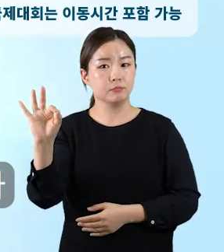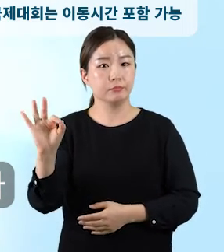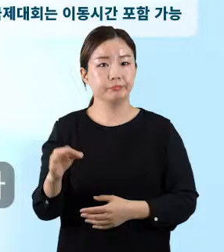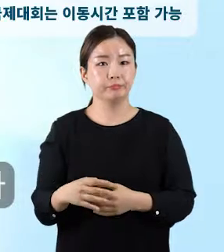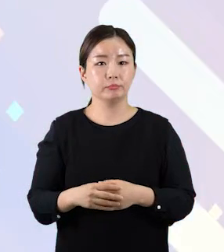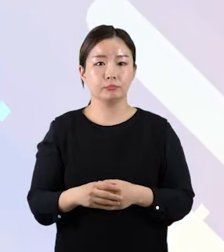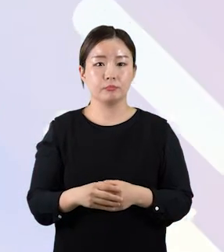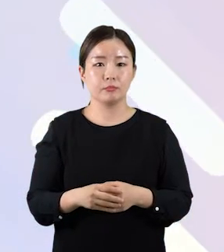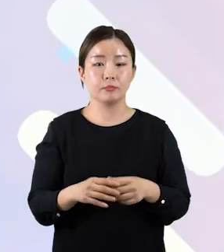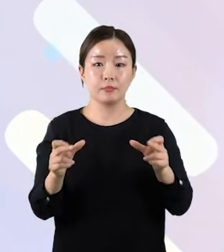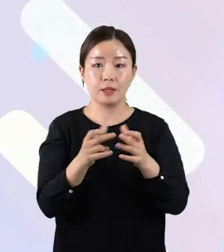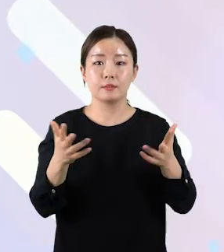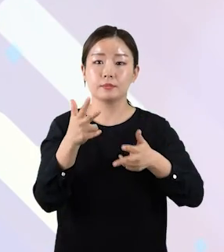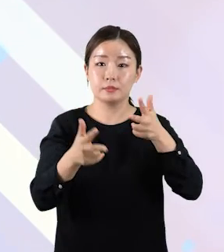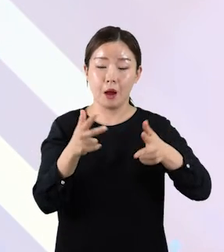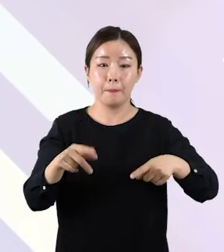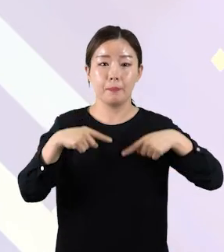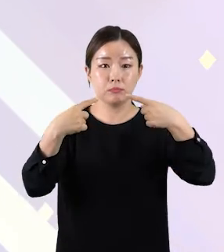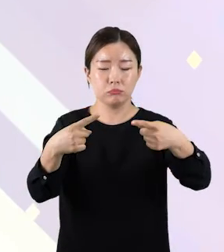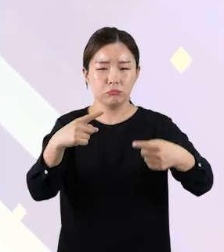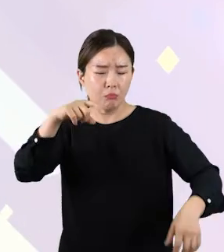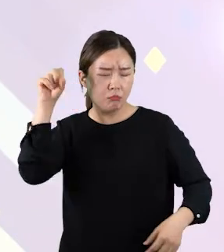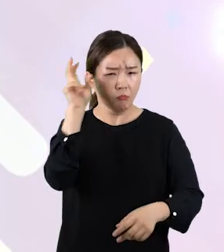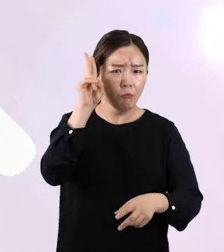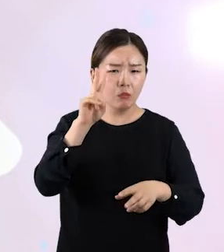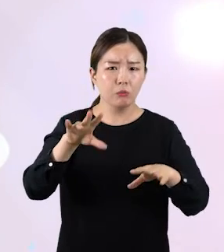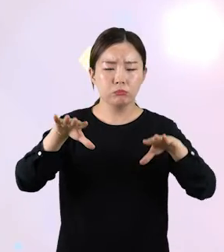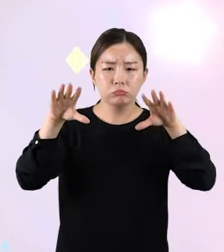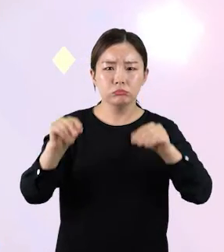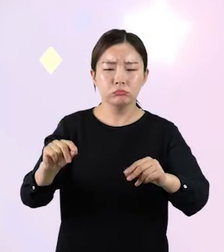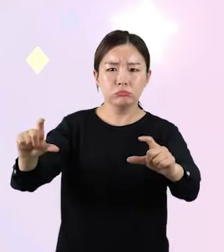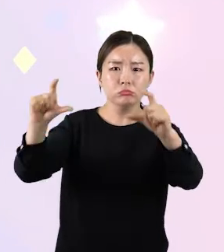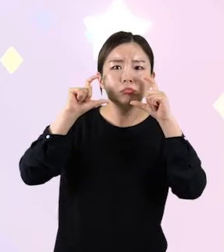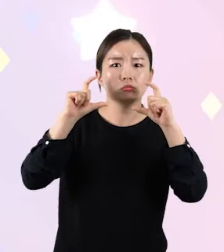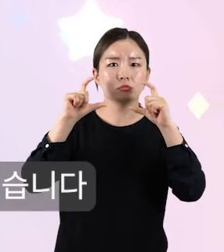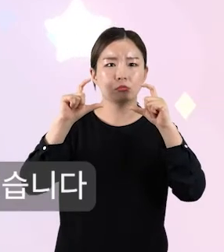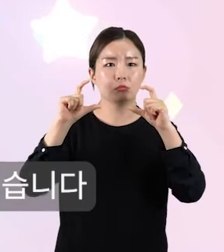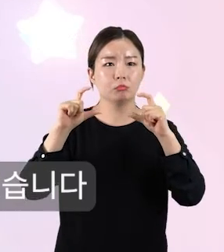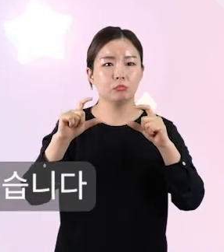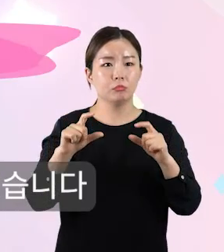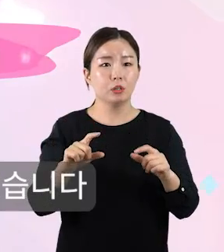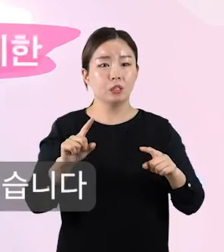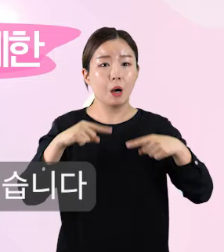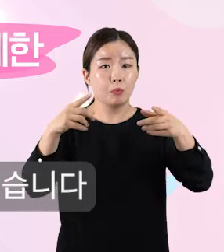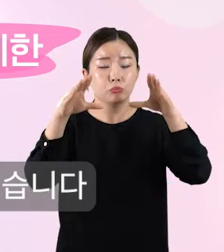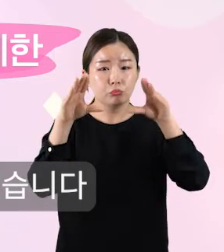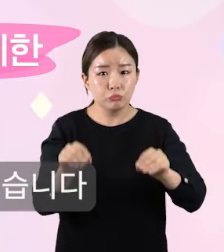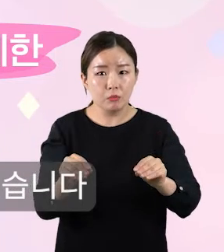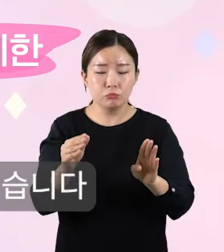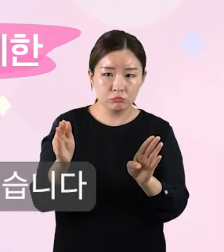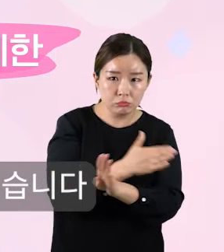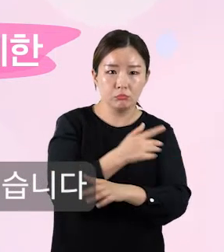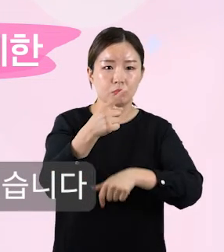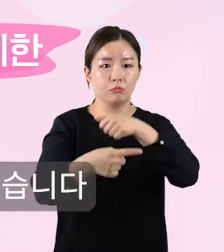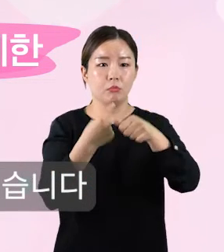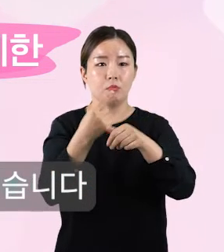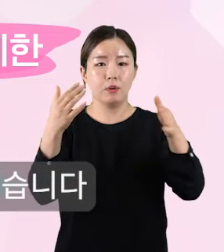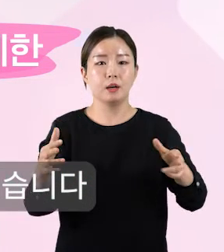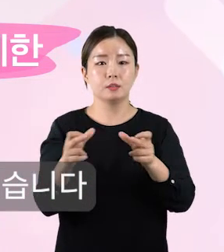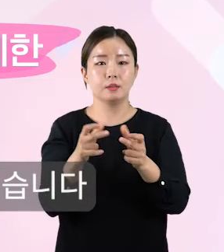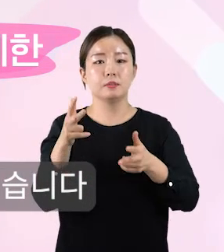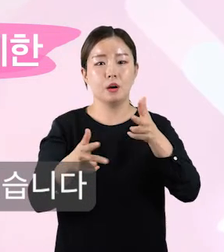있습니다. 장애인 일자리 사업 참여를 중단해야 하는 경우가 있습니다. 참여가 중단된 경우